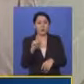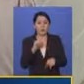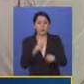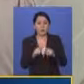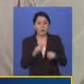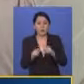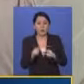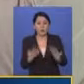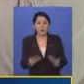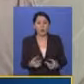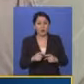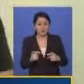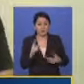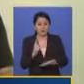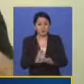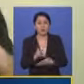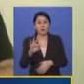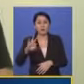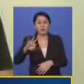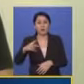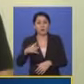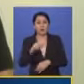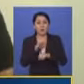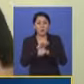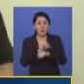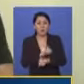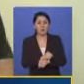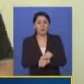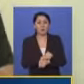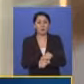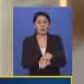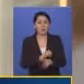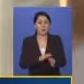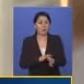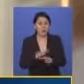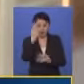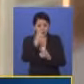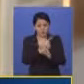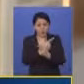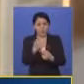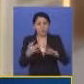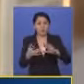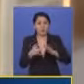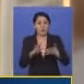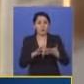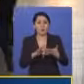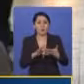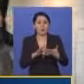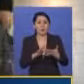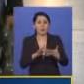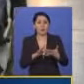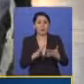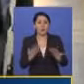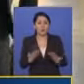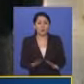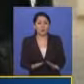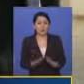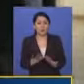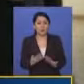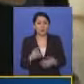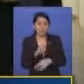тексерілді. Тұрғындар міндетті әлеуметтік медициналық сақтандыру қоры туралы толық мәліметті электрондық үкімет порталынан немесе тұрғылықты жері